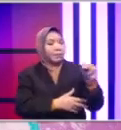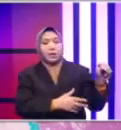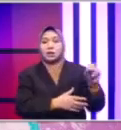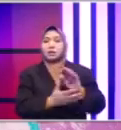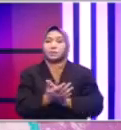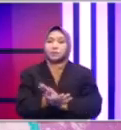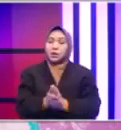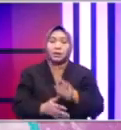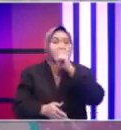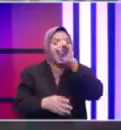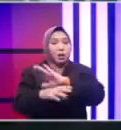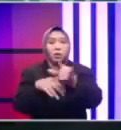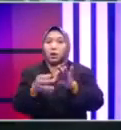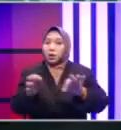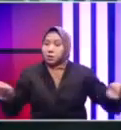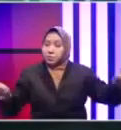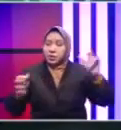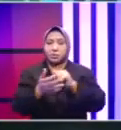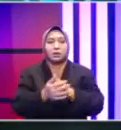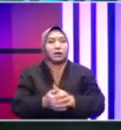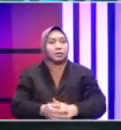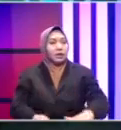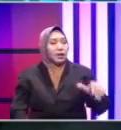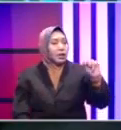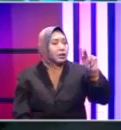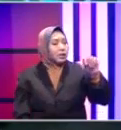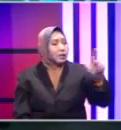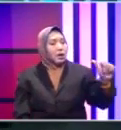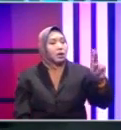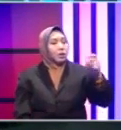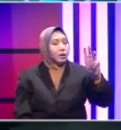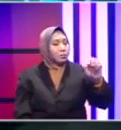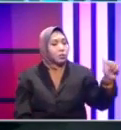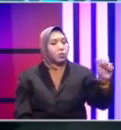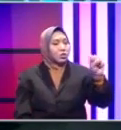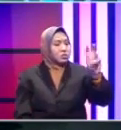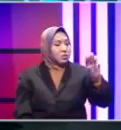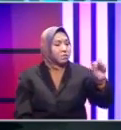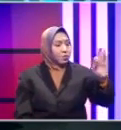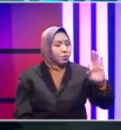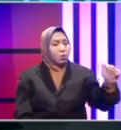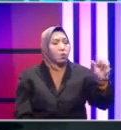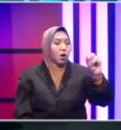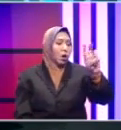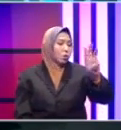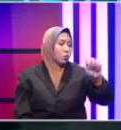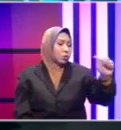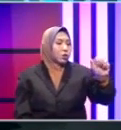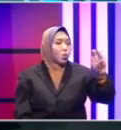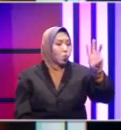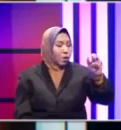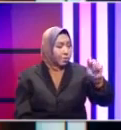Amin Shallallahu Alaihi Wasallam innalhamdalillah nahmaduhu wanasta'inuhu wanastaghfiruh wa na'udzubillahi Min sururi anfusina